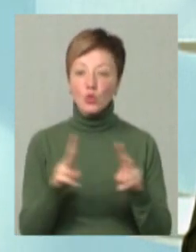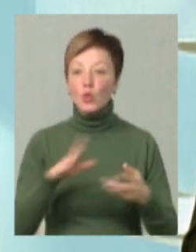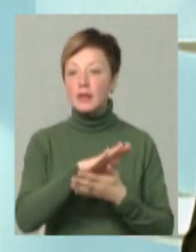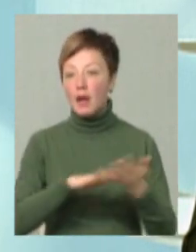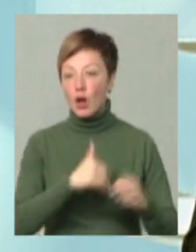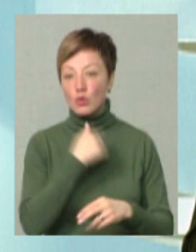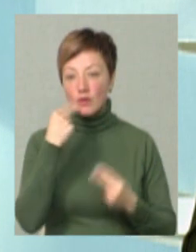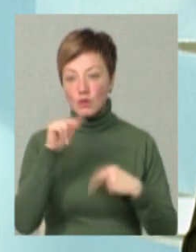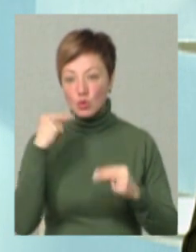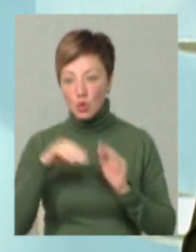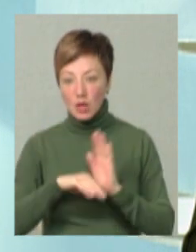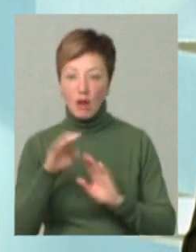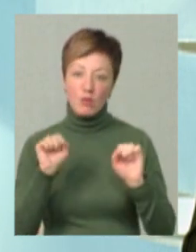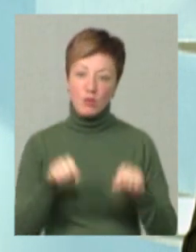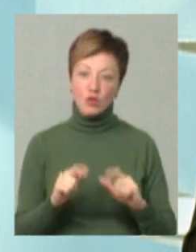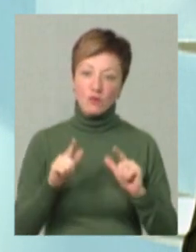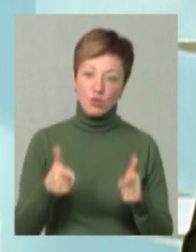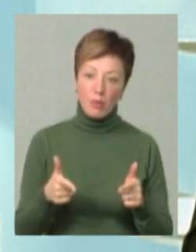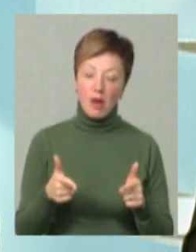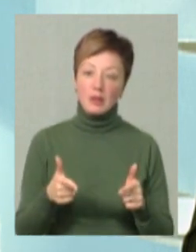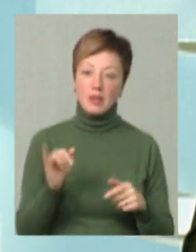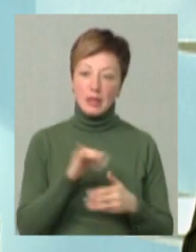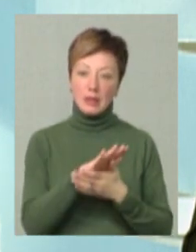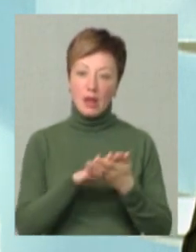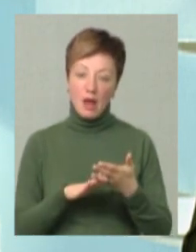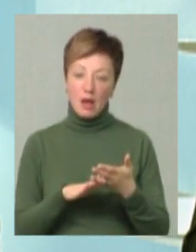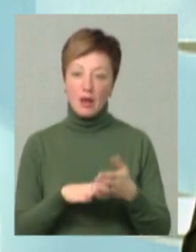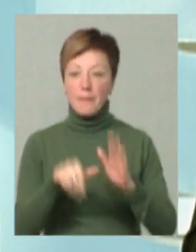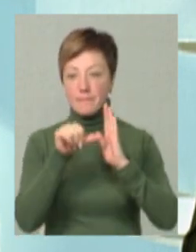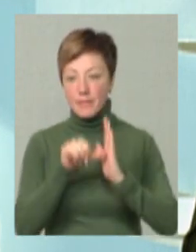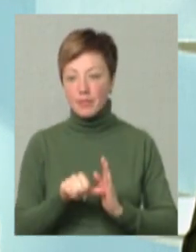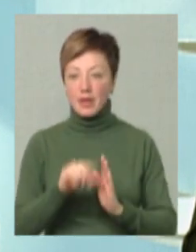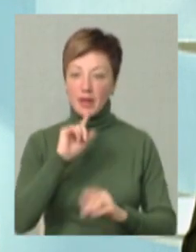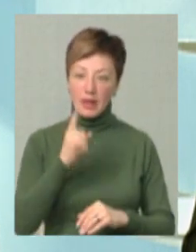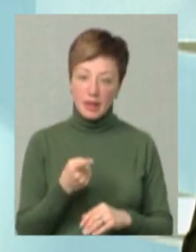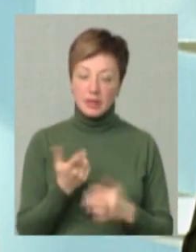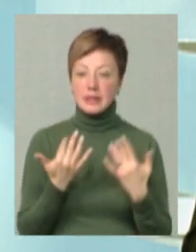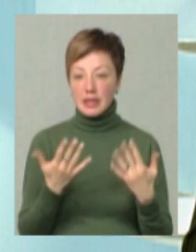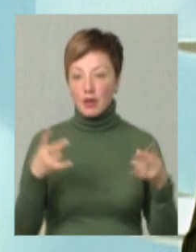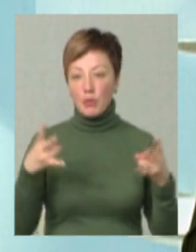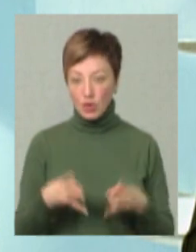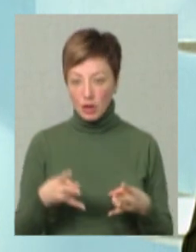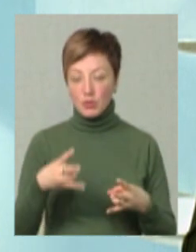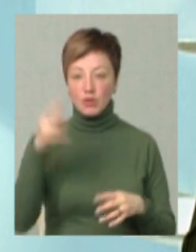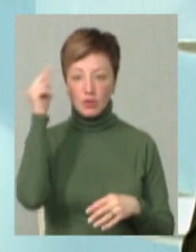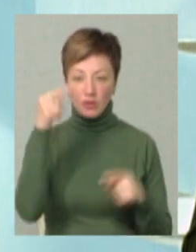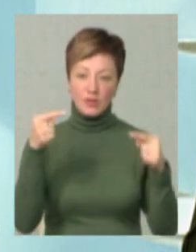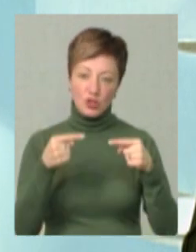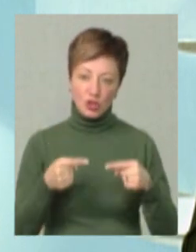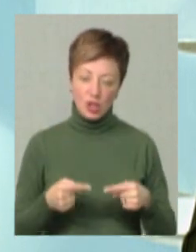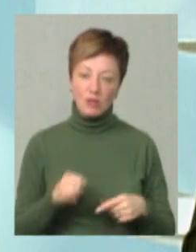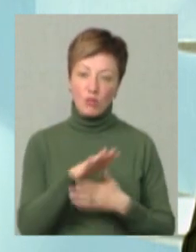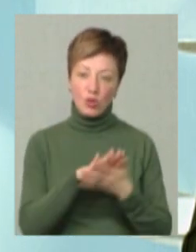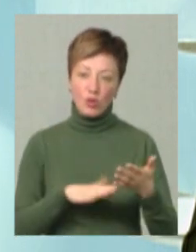далі хоче удосконалюватися, може вступати і далі там півроку, рік чи який термін потрібний визначатися